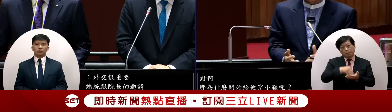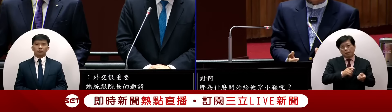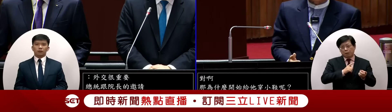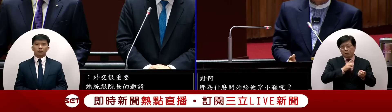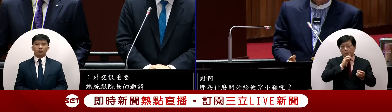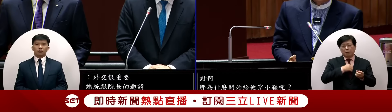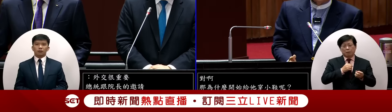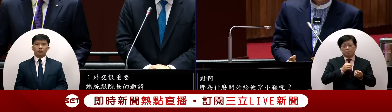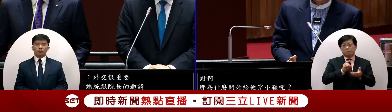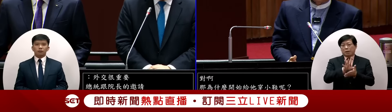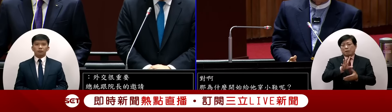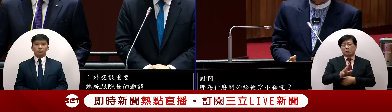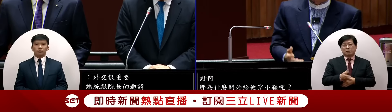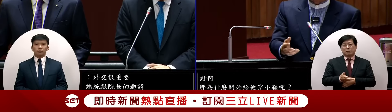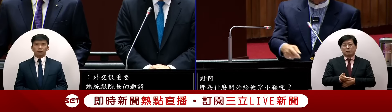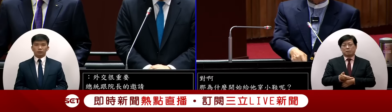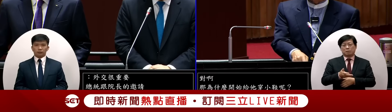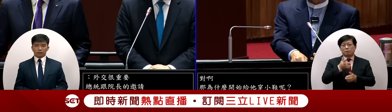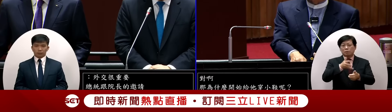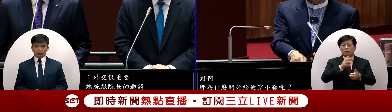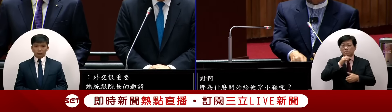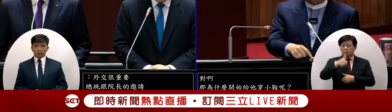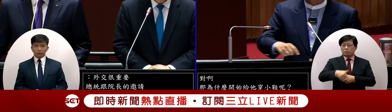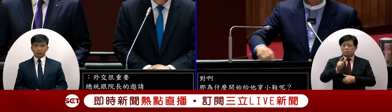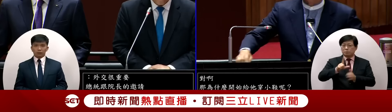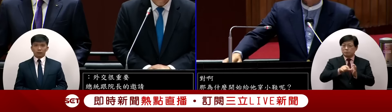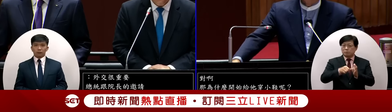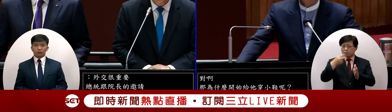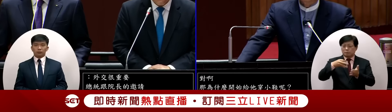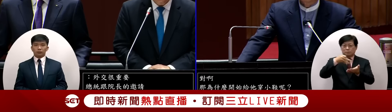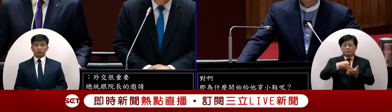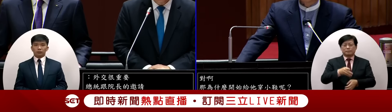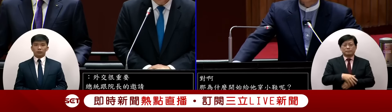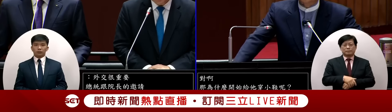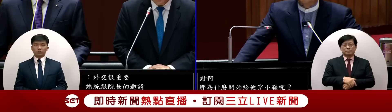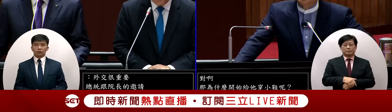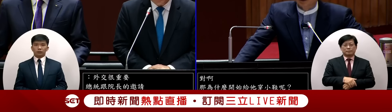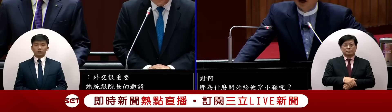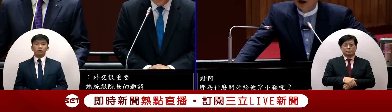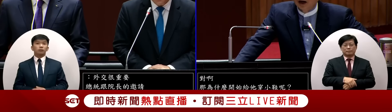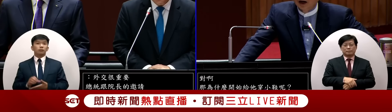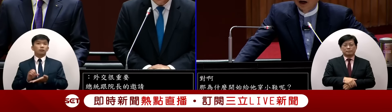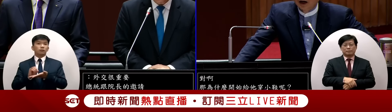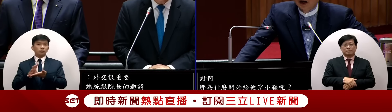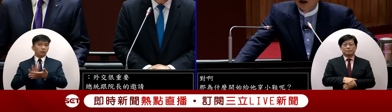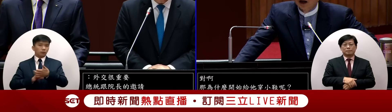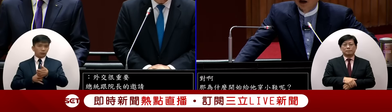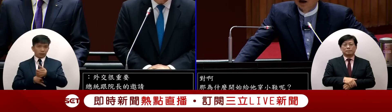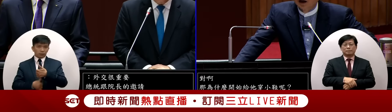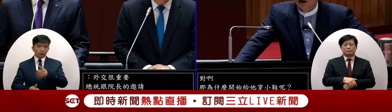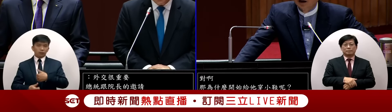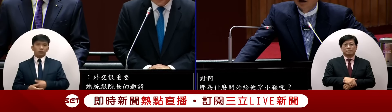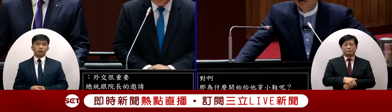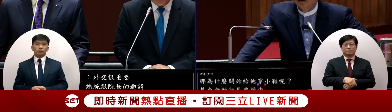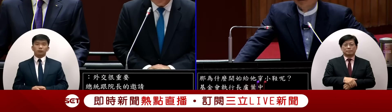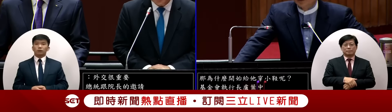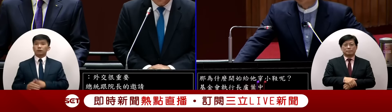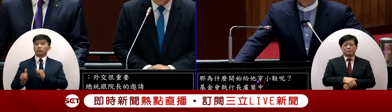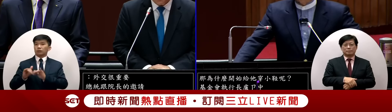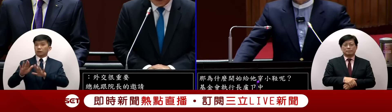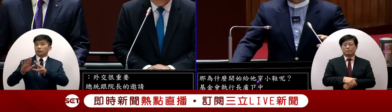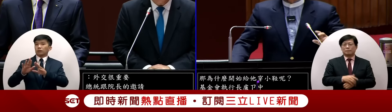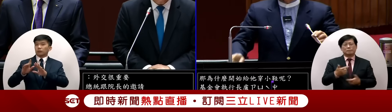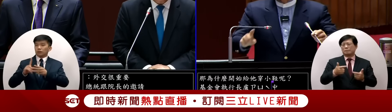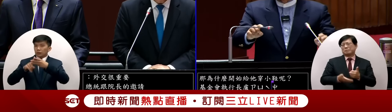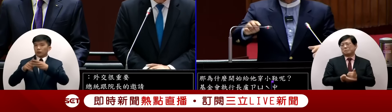把他干掉，请问你下一次什么时候给他提名？ 报告委员哈，我们尊重那个民主基金会董事